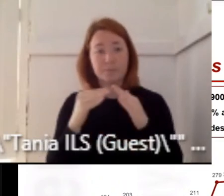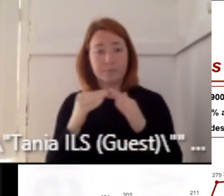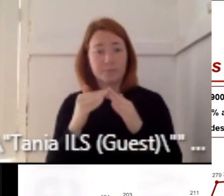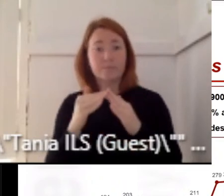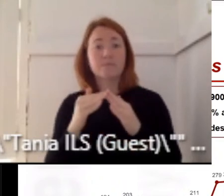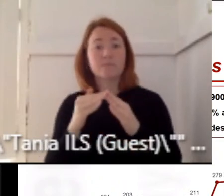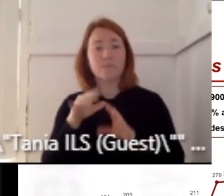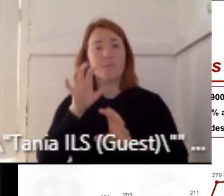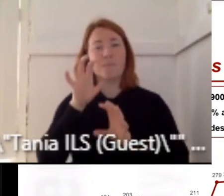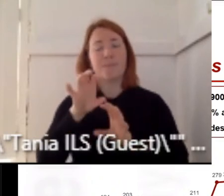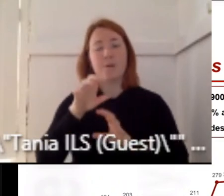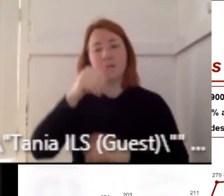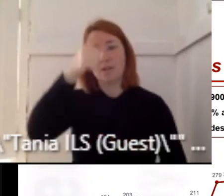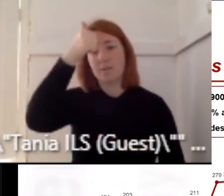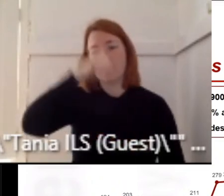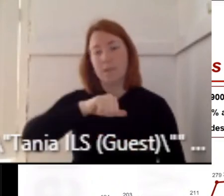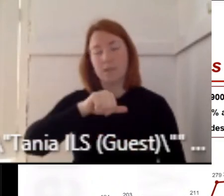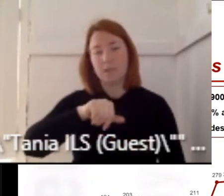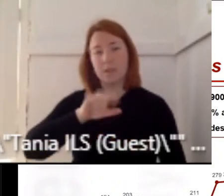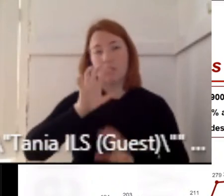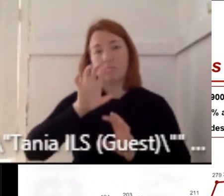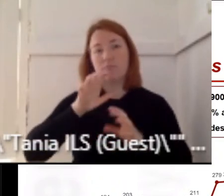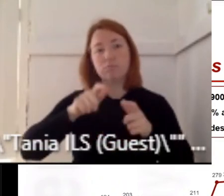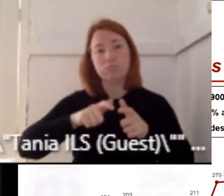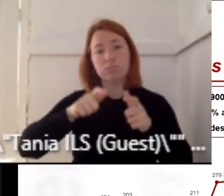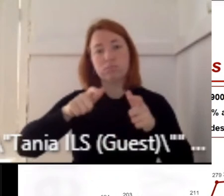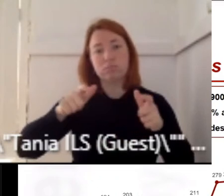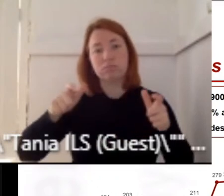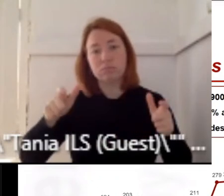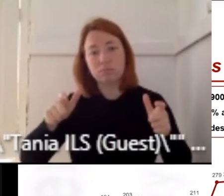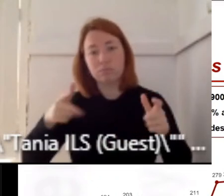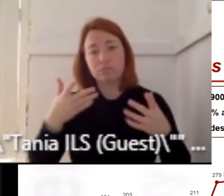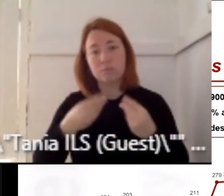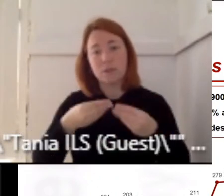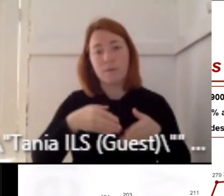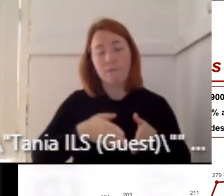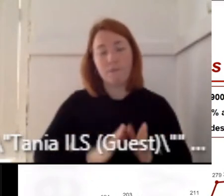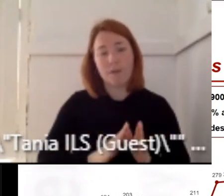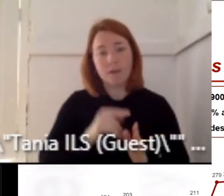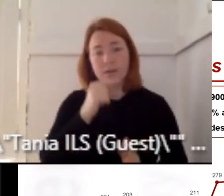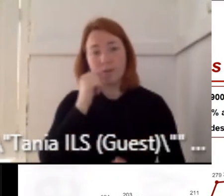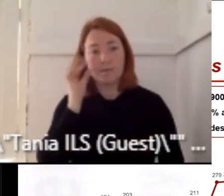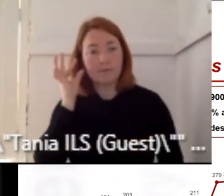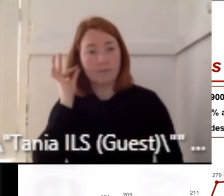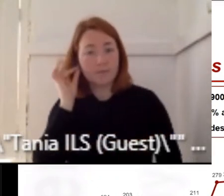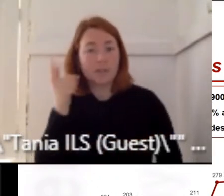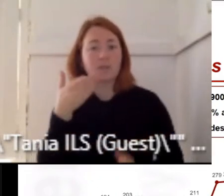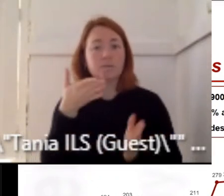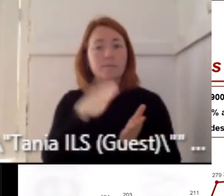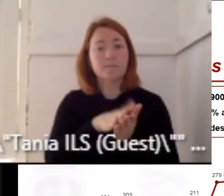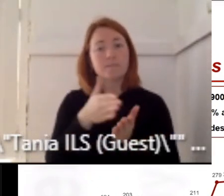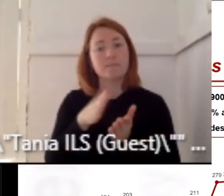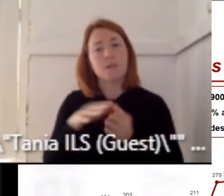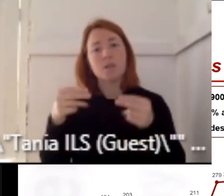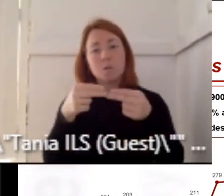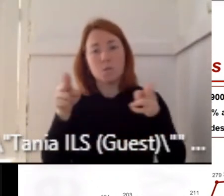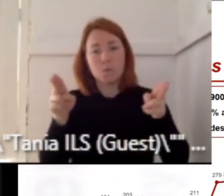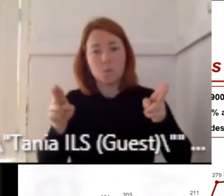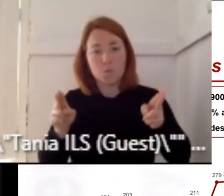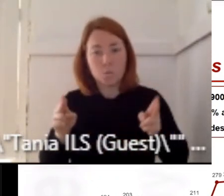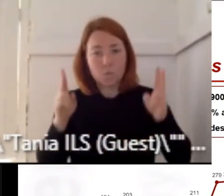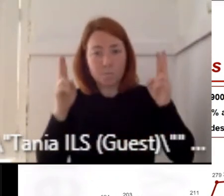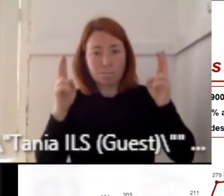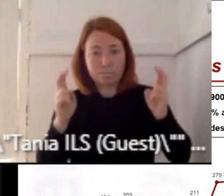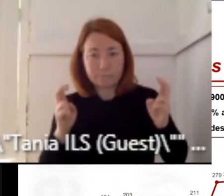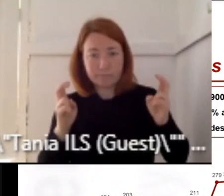No? Les dones en situació de violència masclista i els seus fills i filles han estat durant molts mesos doncs, convivint de forma